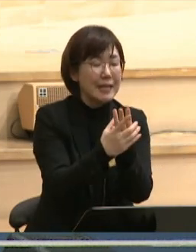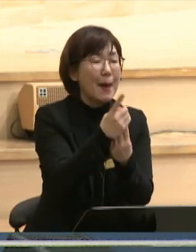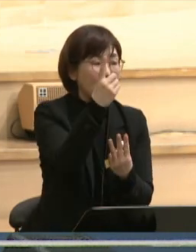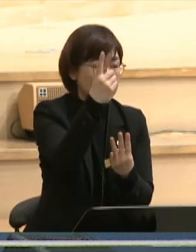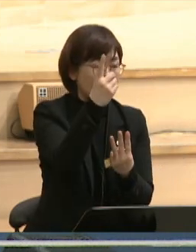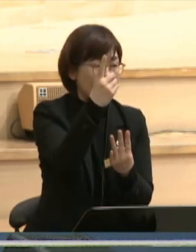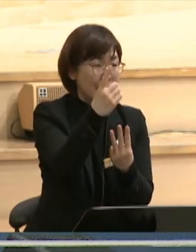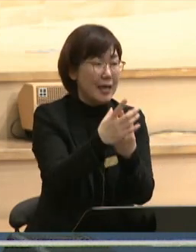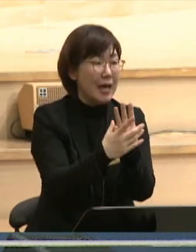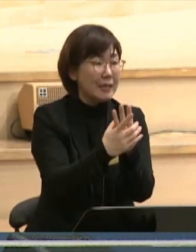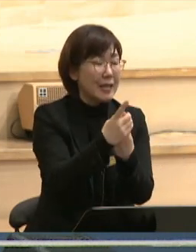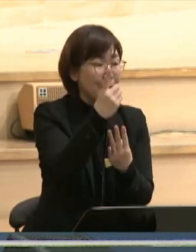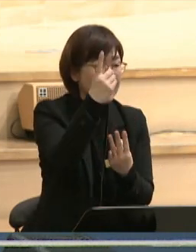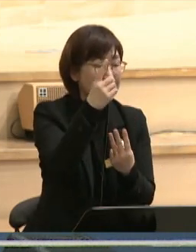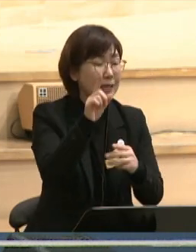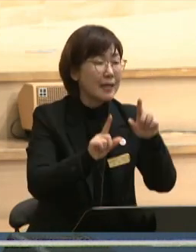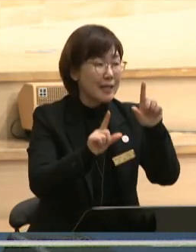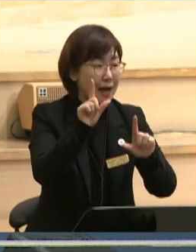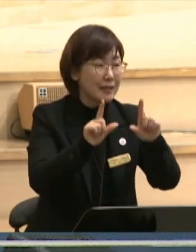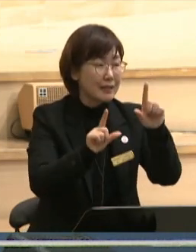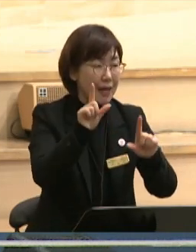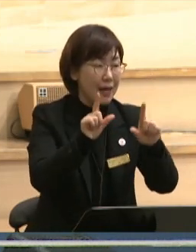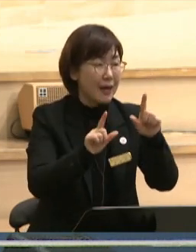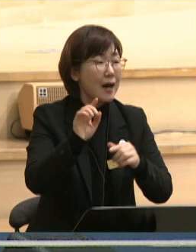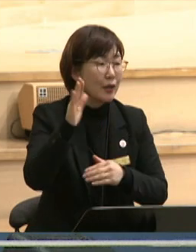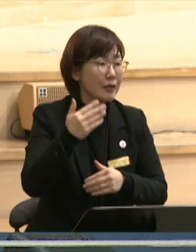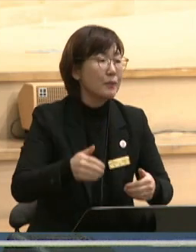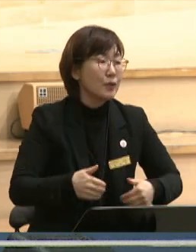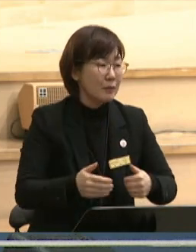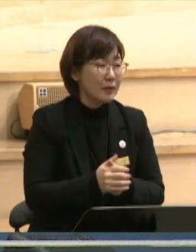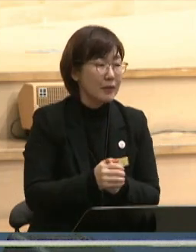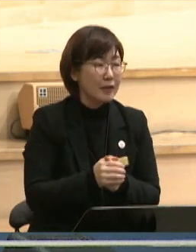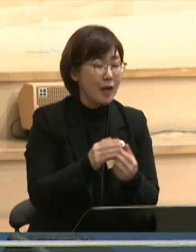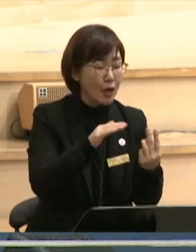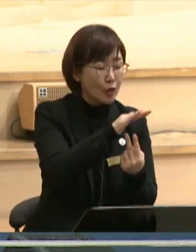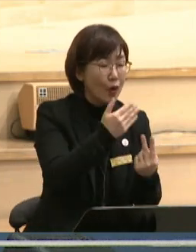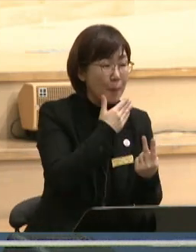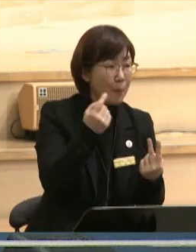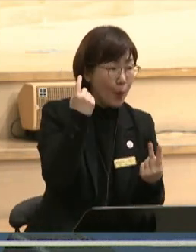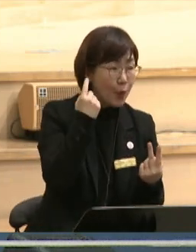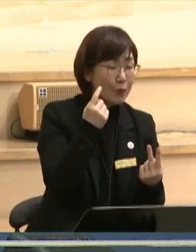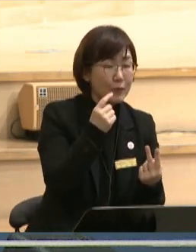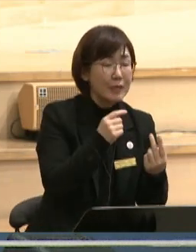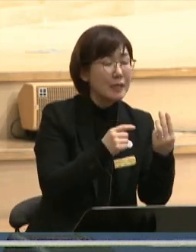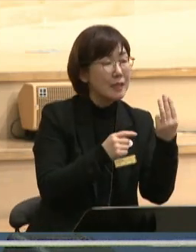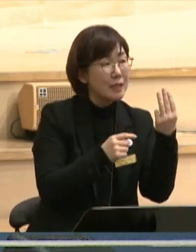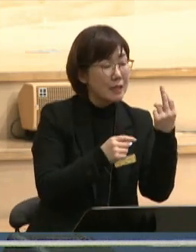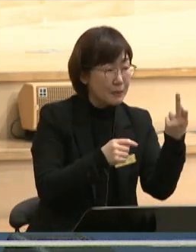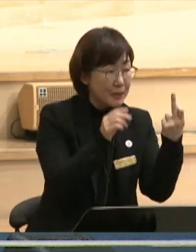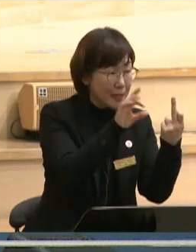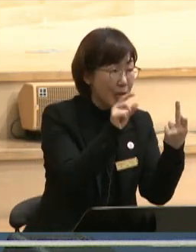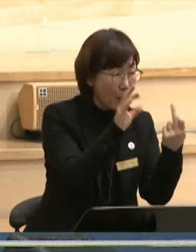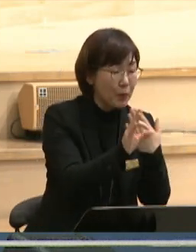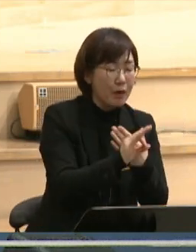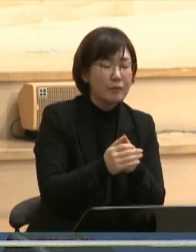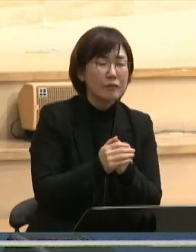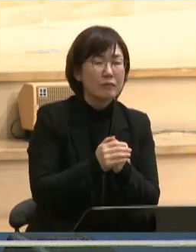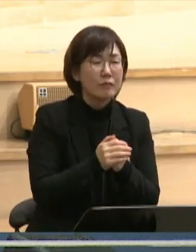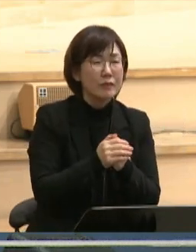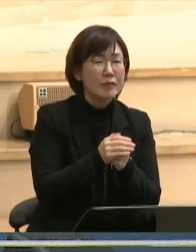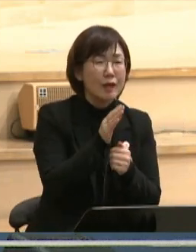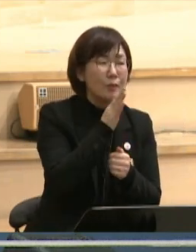여러분 요한복음 14장에 보면 빌립이 예수님께 예수님 아버지를 우리에게 보여